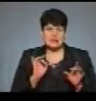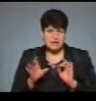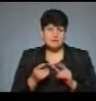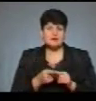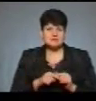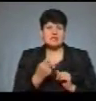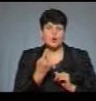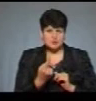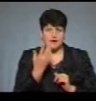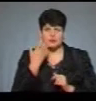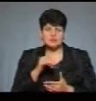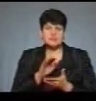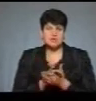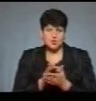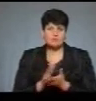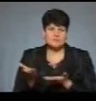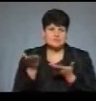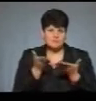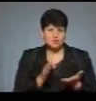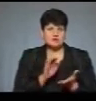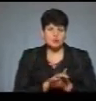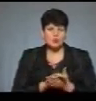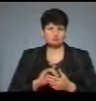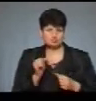ти знайомий, запрошує знайомого,